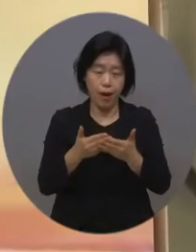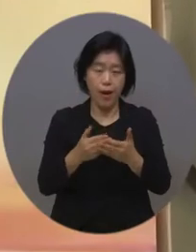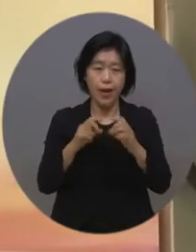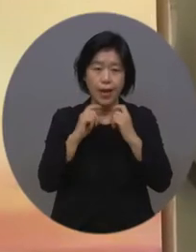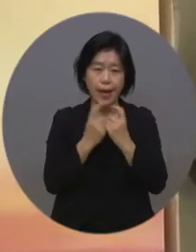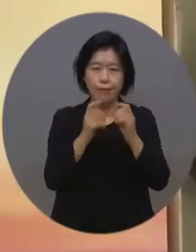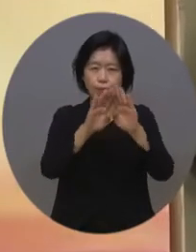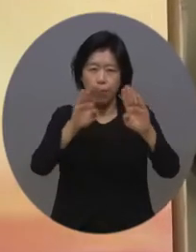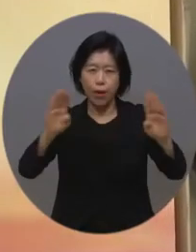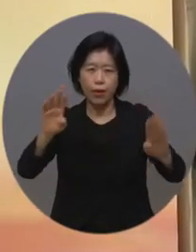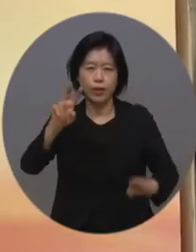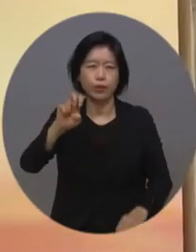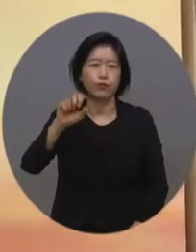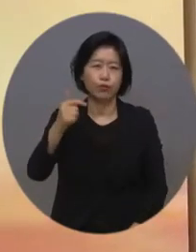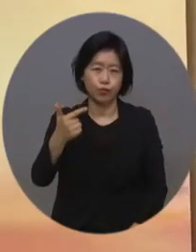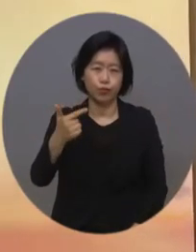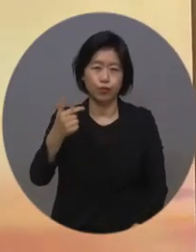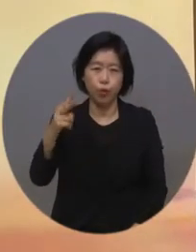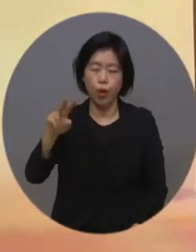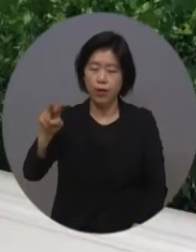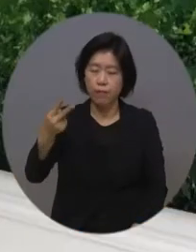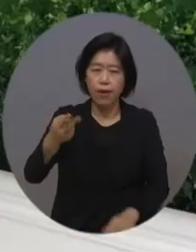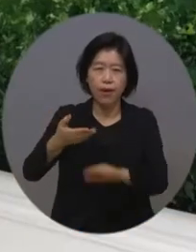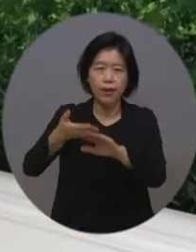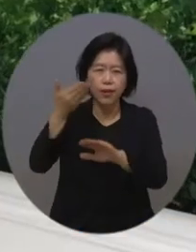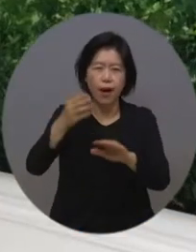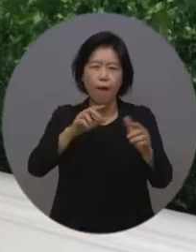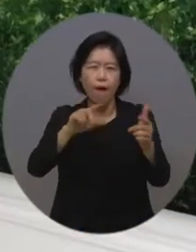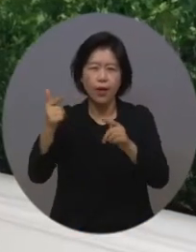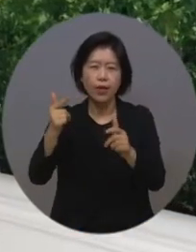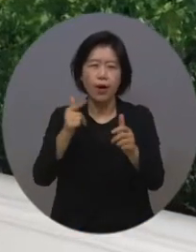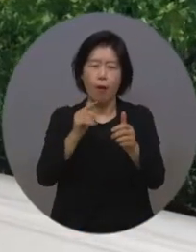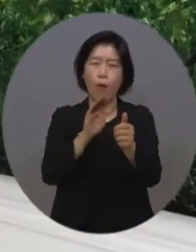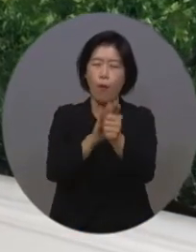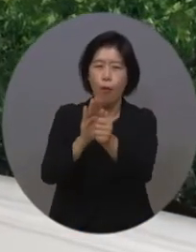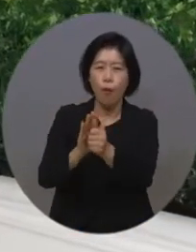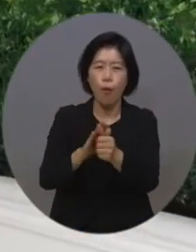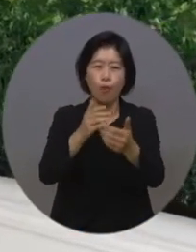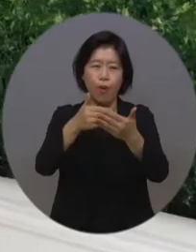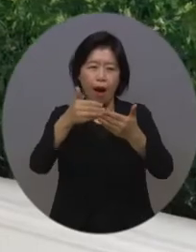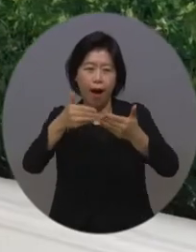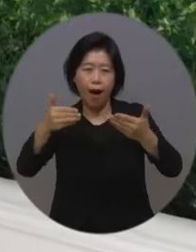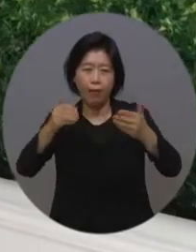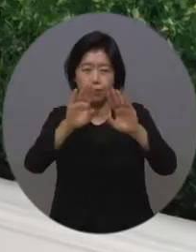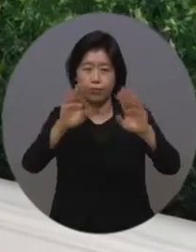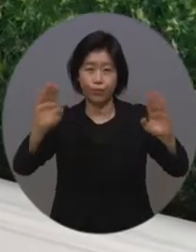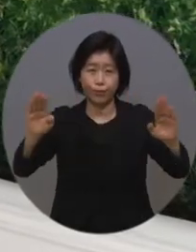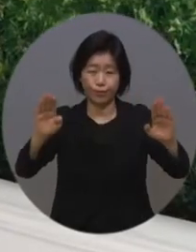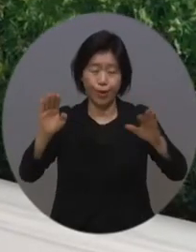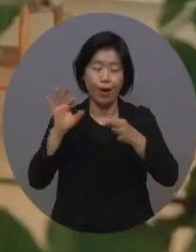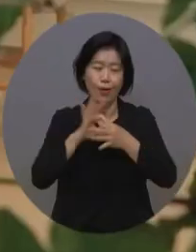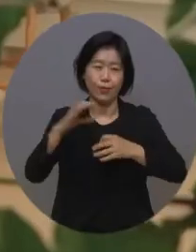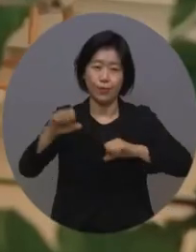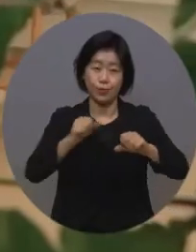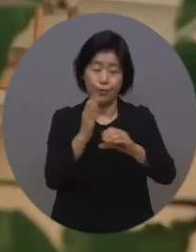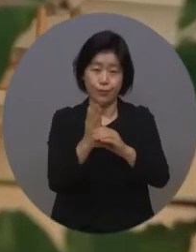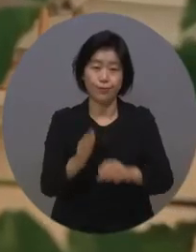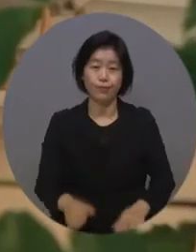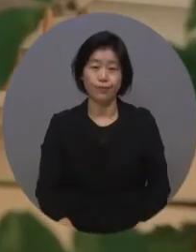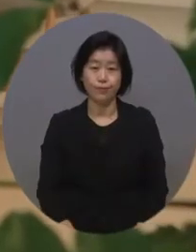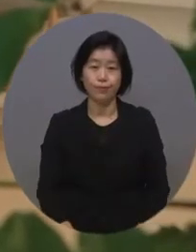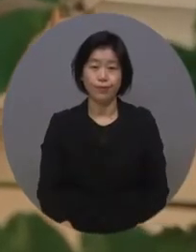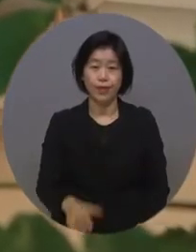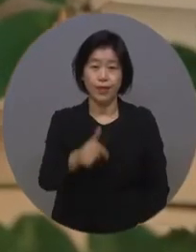26회와 200여 회의 단체전, 드라마 협찬 등 활발한 작품 활동으로 화폭을 다지고 있습니다.